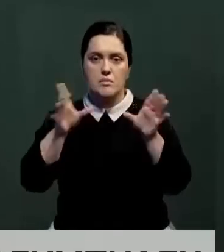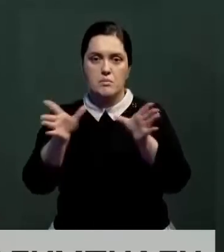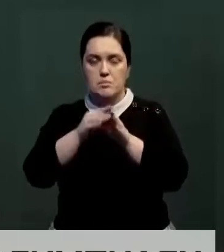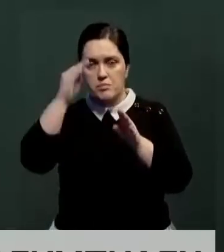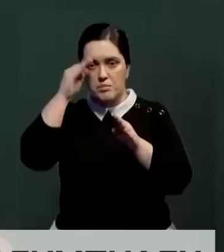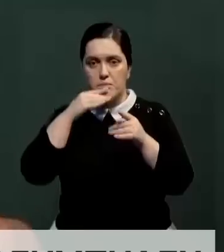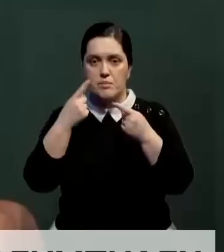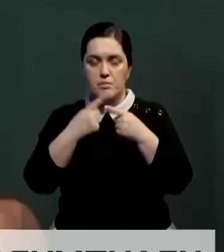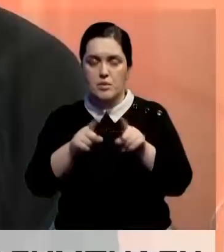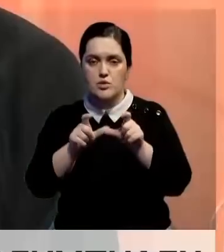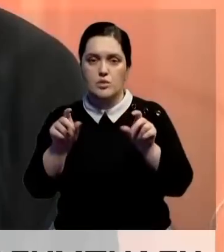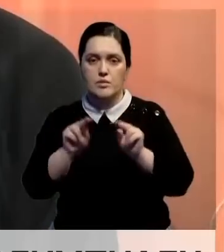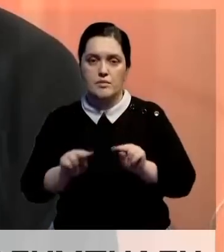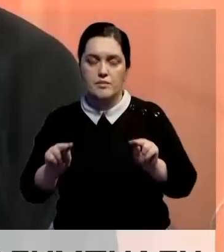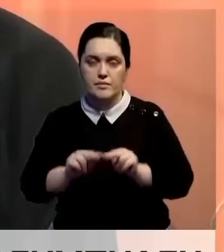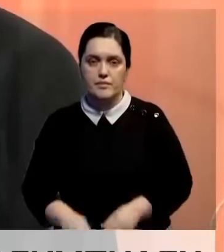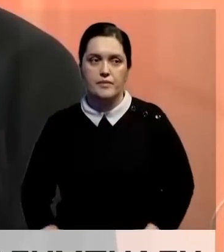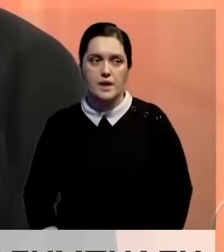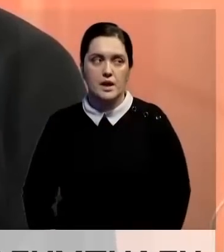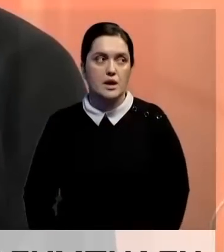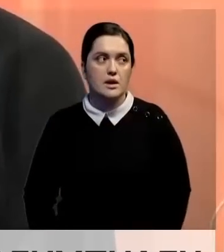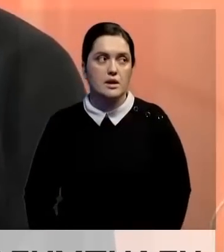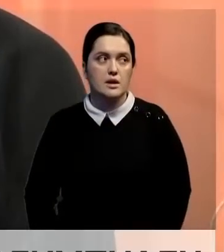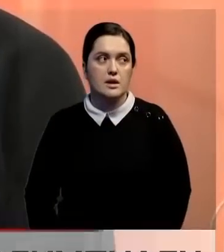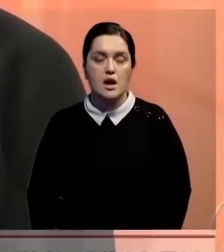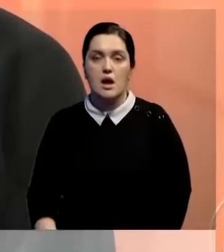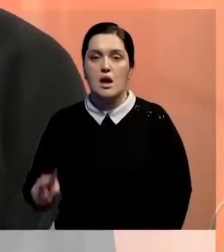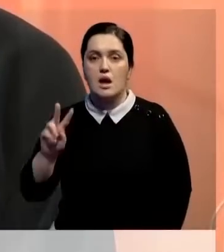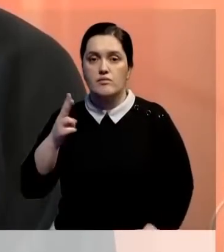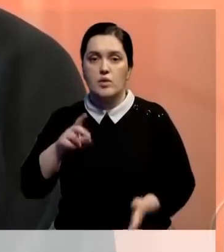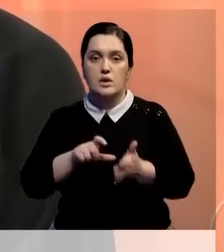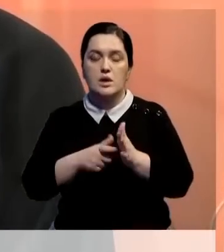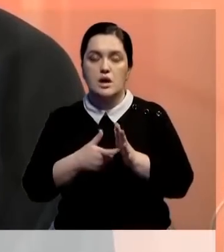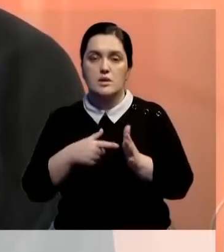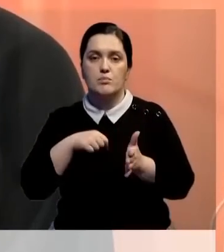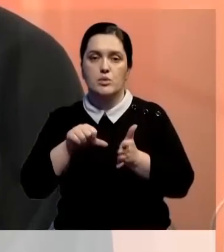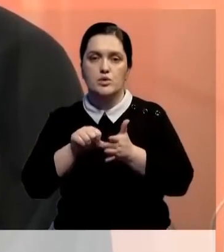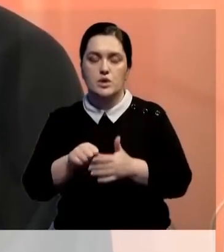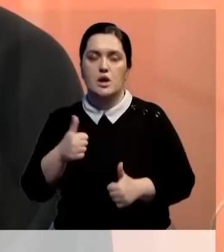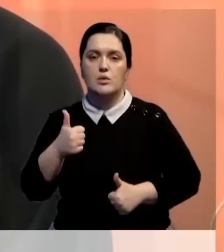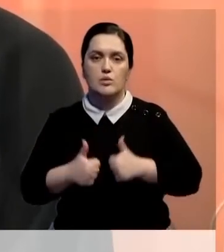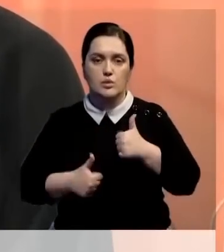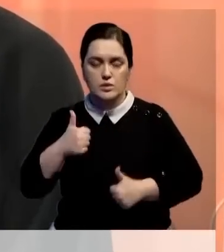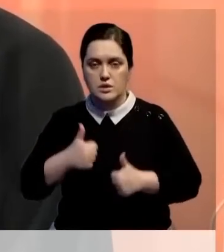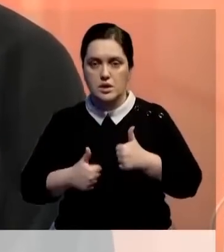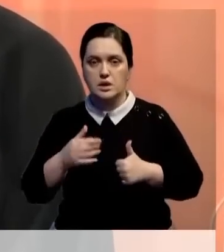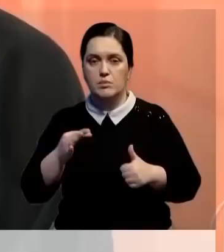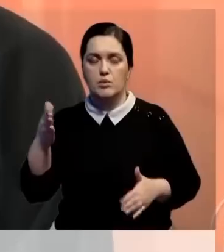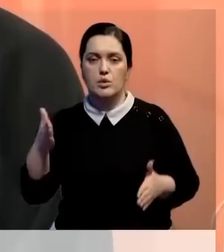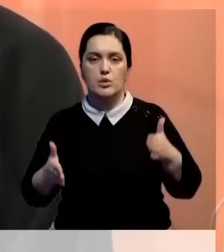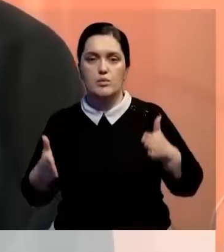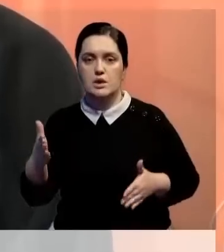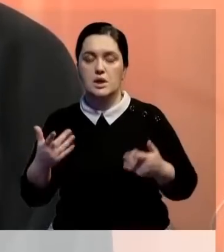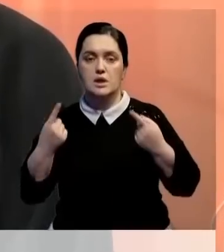отцом-инженером и школьным педагогом. Практически со второго класса мы с ним участвуем в конкурсах и научных проектов, и по